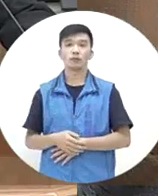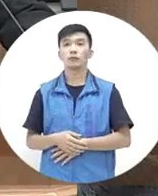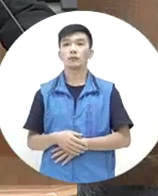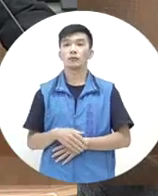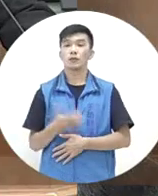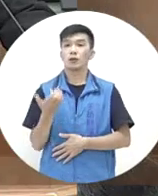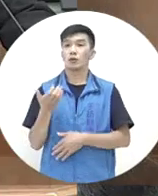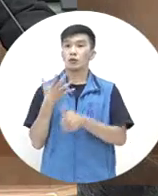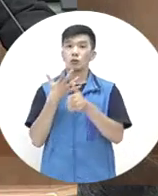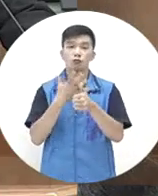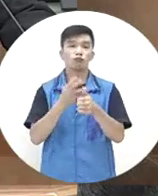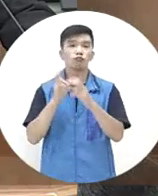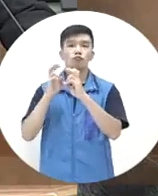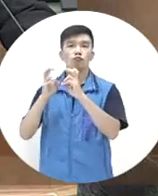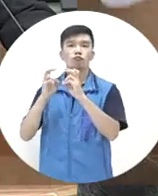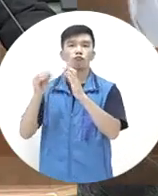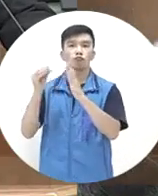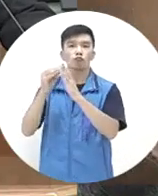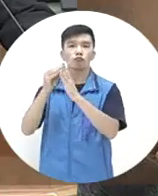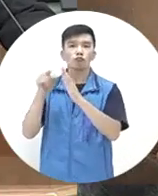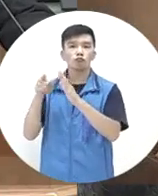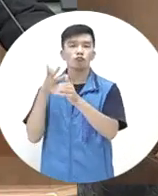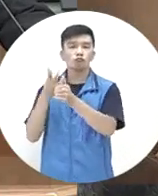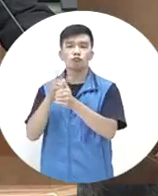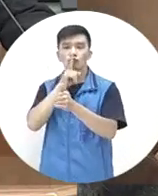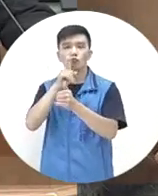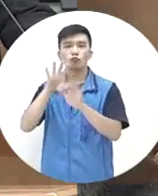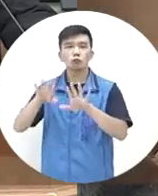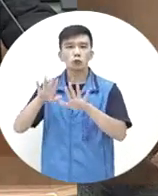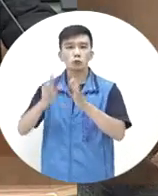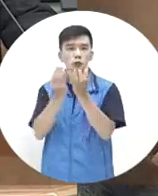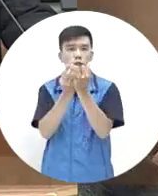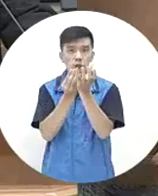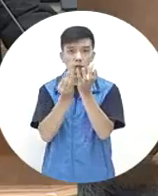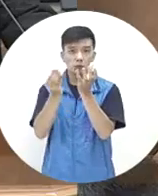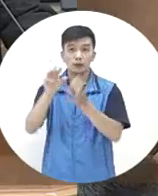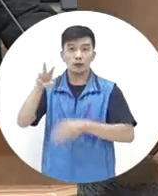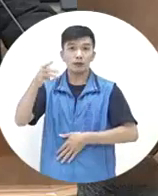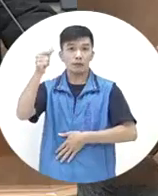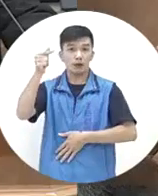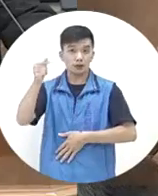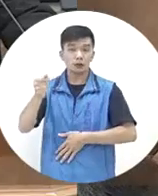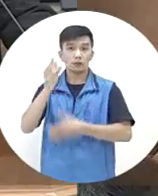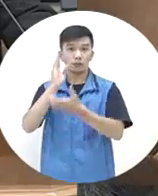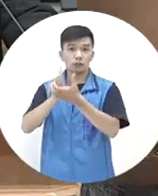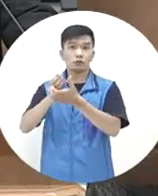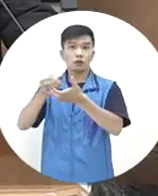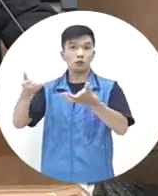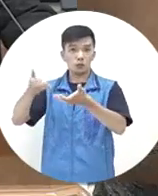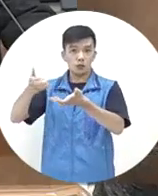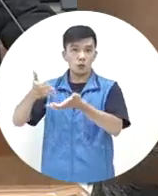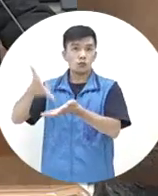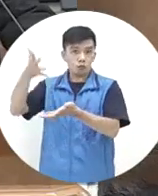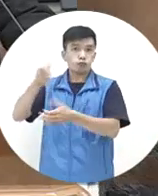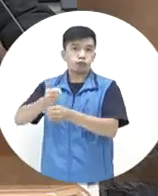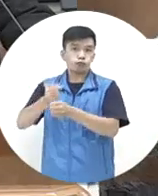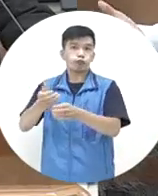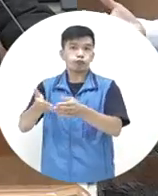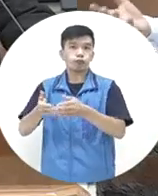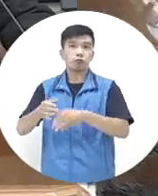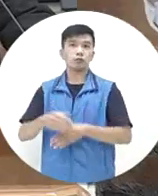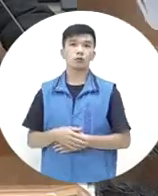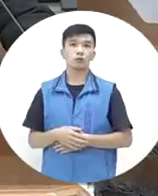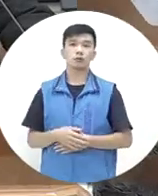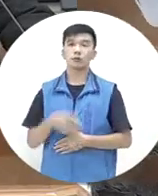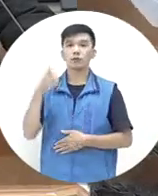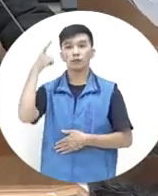捷运局的同仁啊，那其中有300多亿现在目前要投入在这个工程施工方面。那我想请问一下，